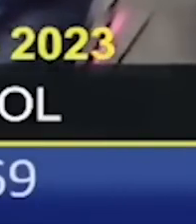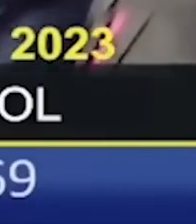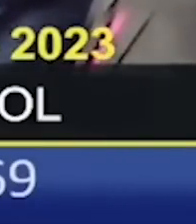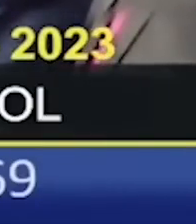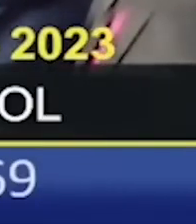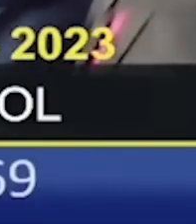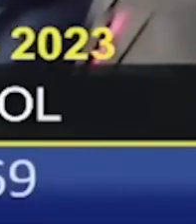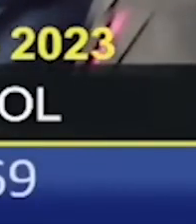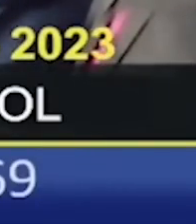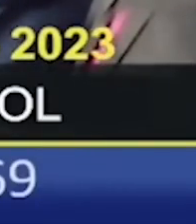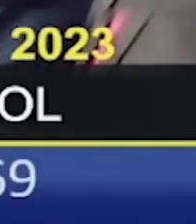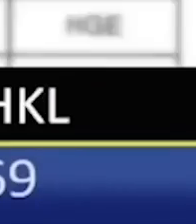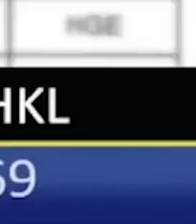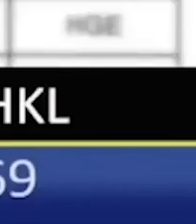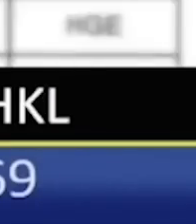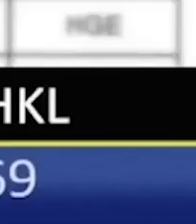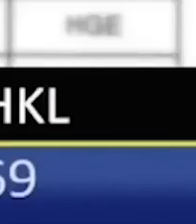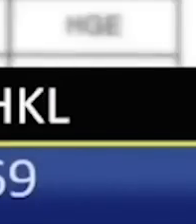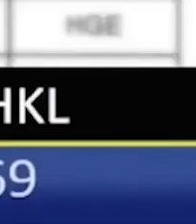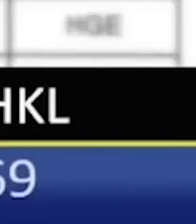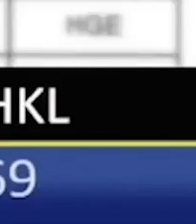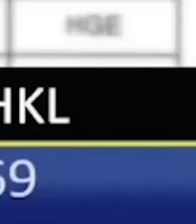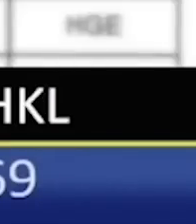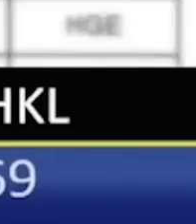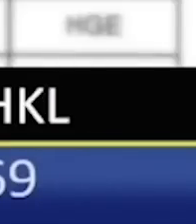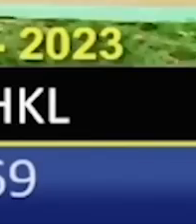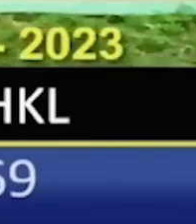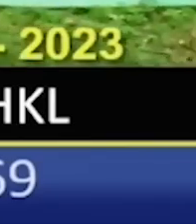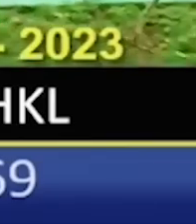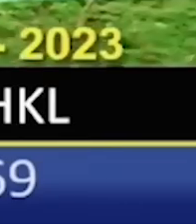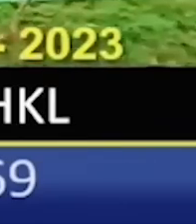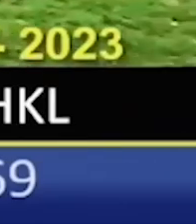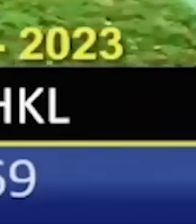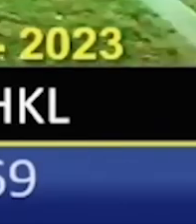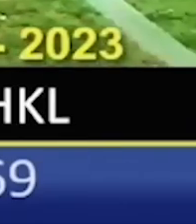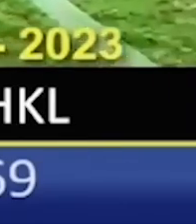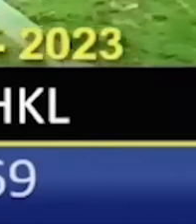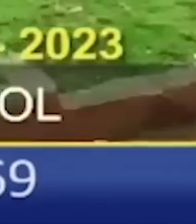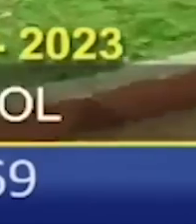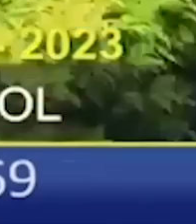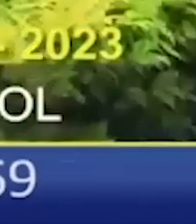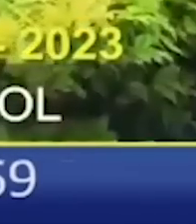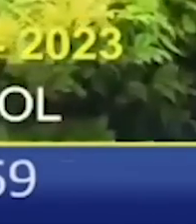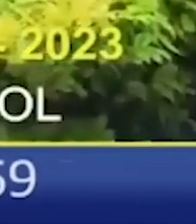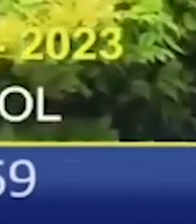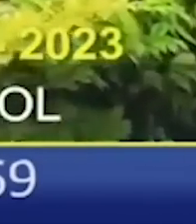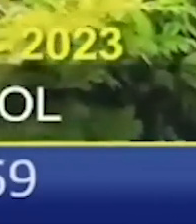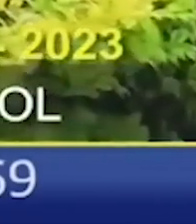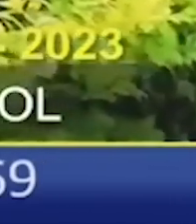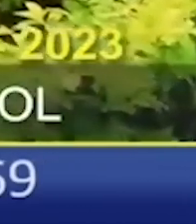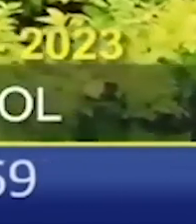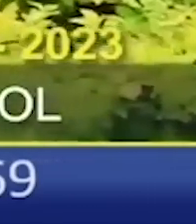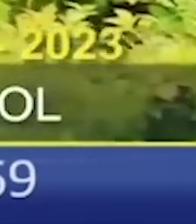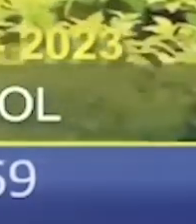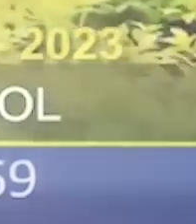wa Dar es Salaam mwaka 2022. Imefaulisha kwa daraja la kwanza na la pili tu. Pia imetoa wanafunzi watatu wa daraja